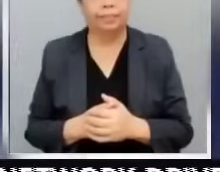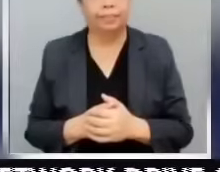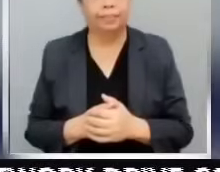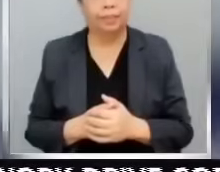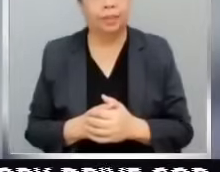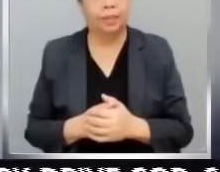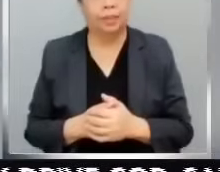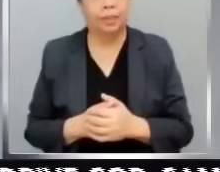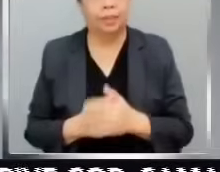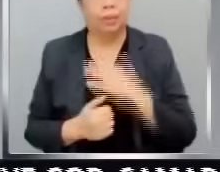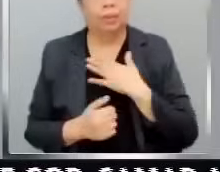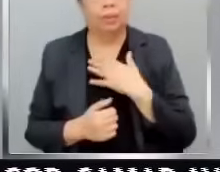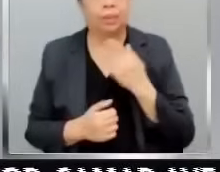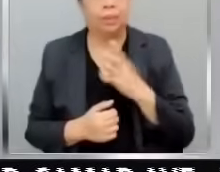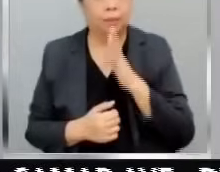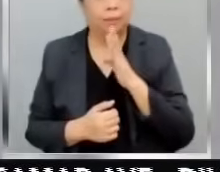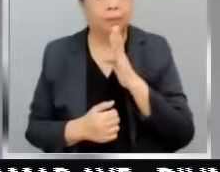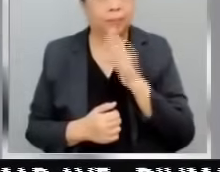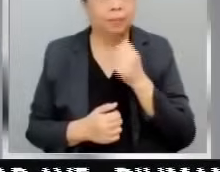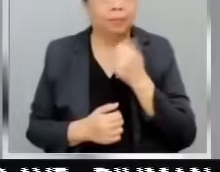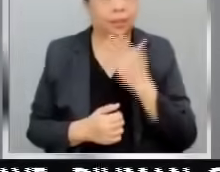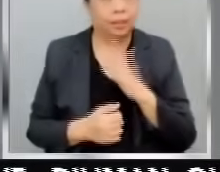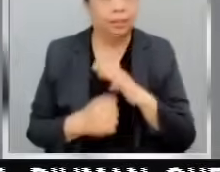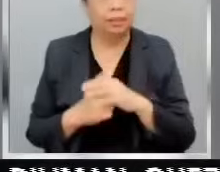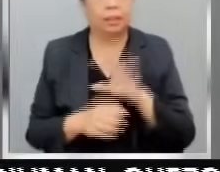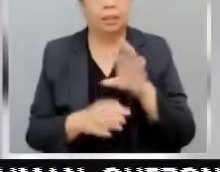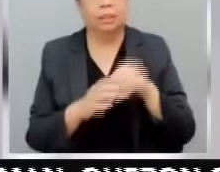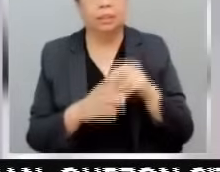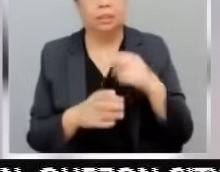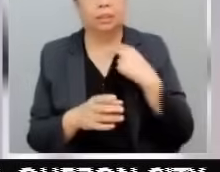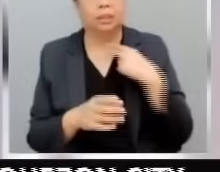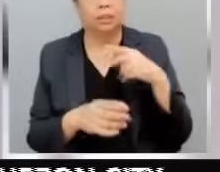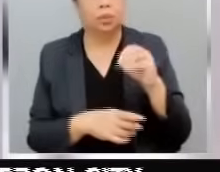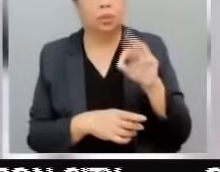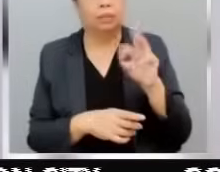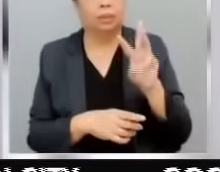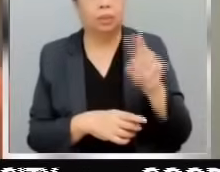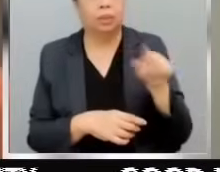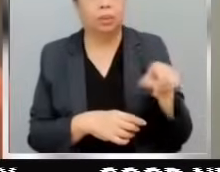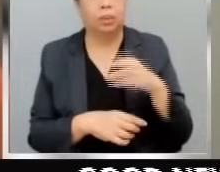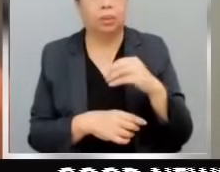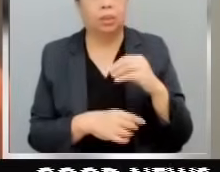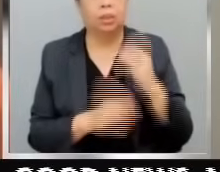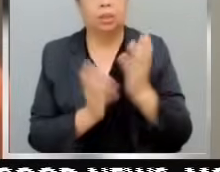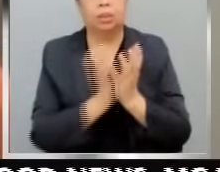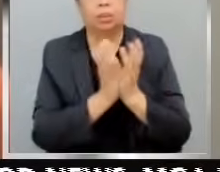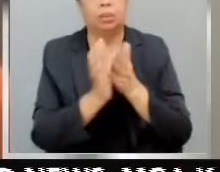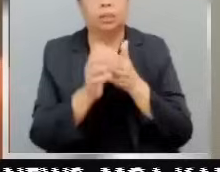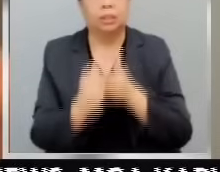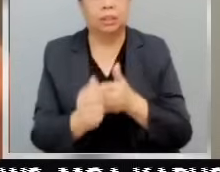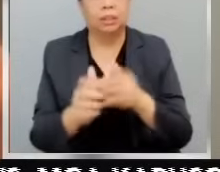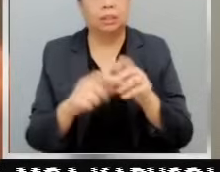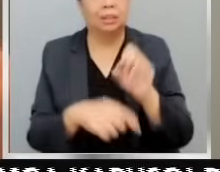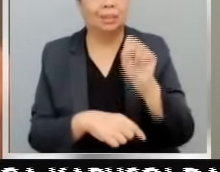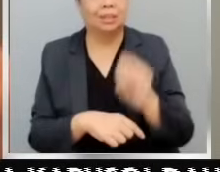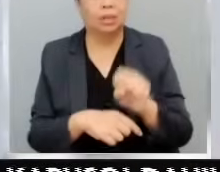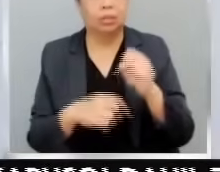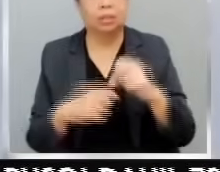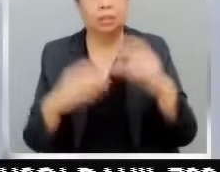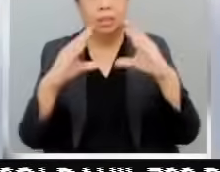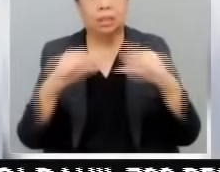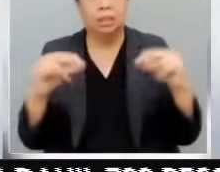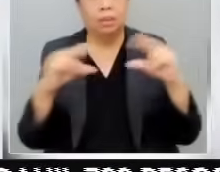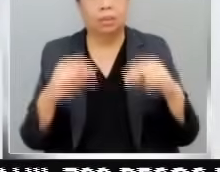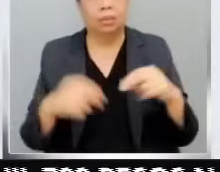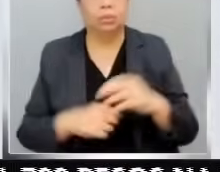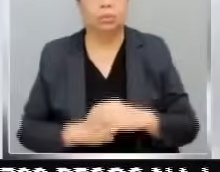My God, my God, my God. Kasama sa naipit dyan ang OFW at community leader sa Southern Lebanon na si Mero Magos.